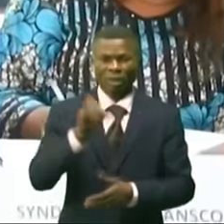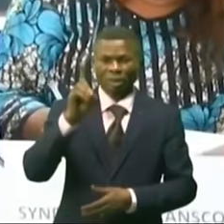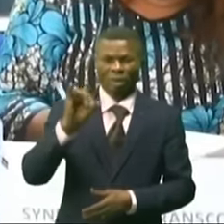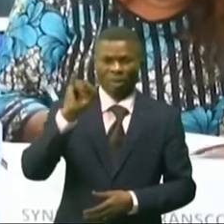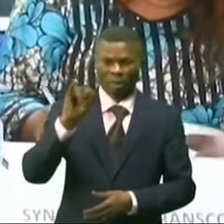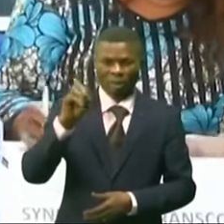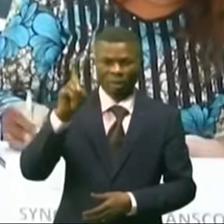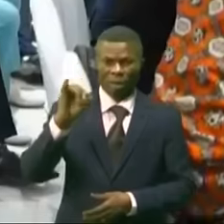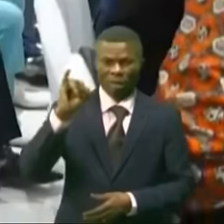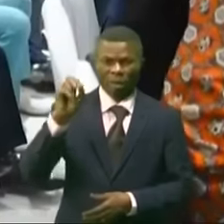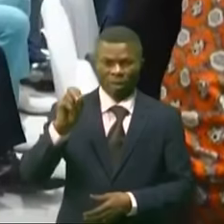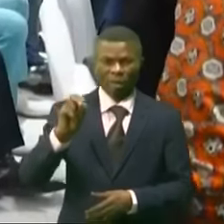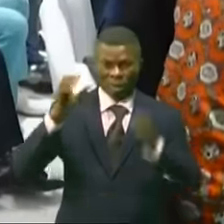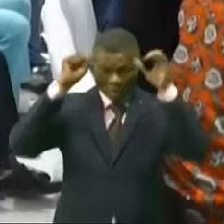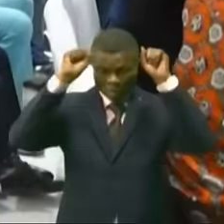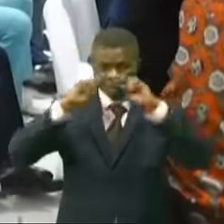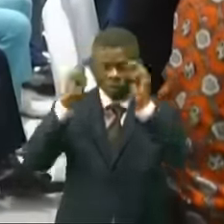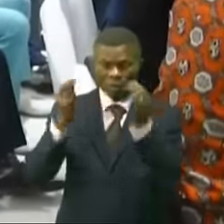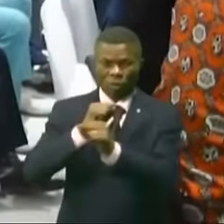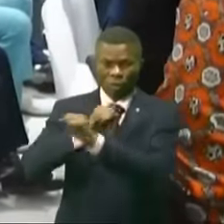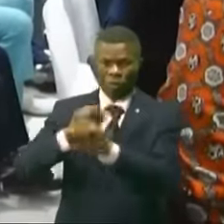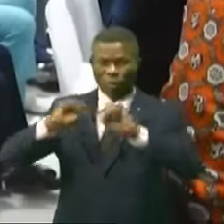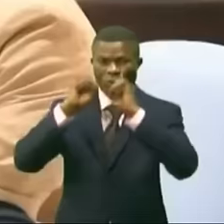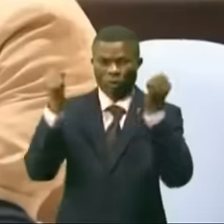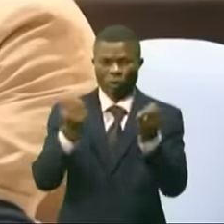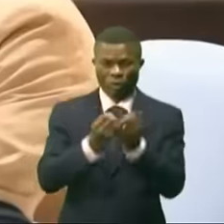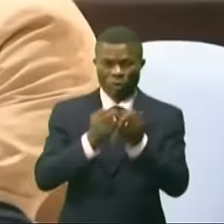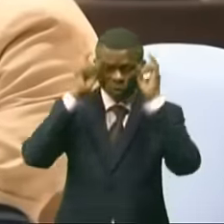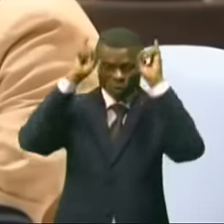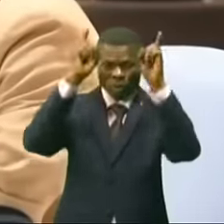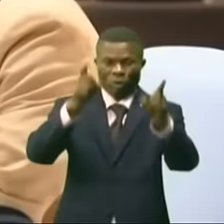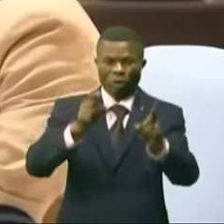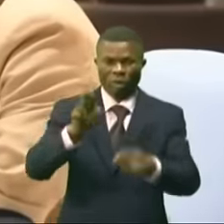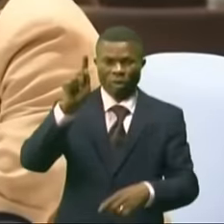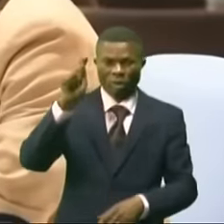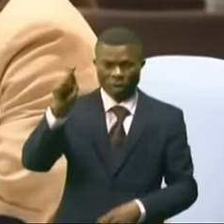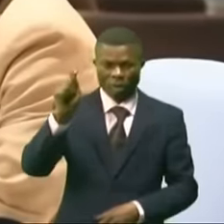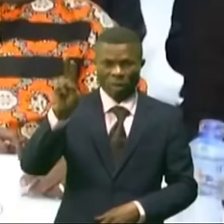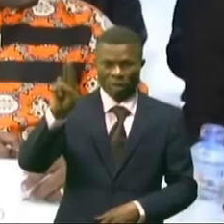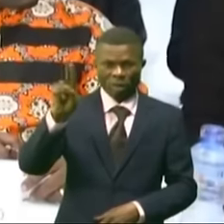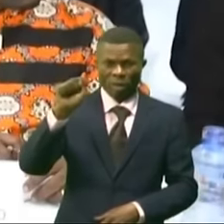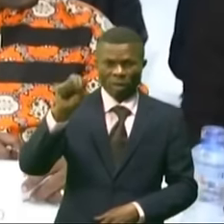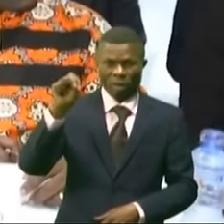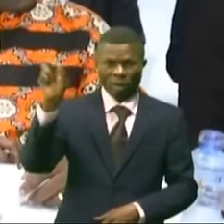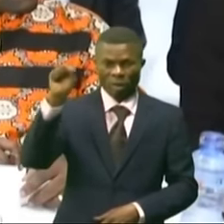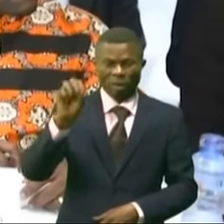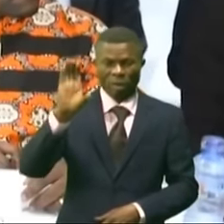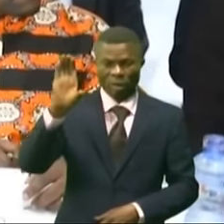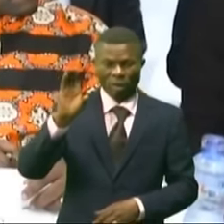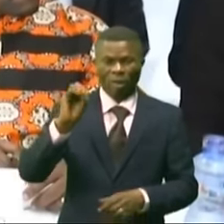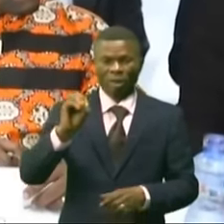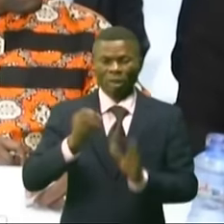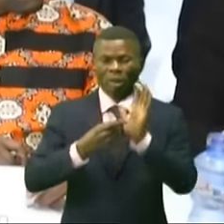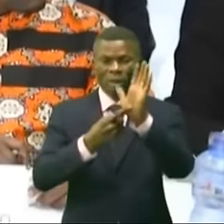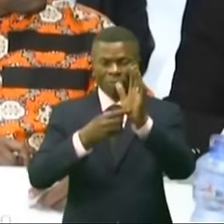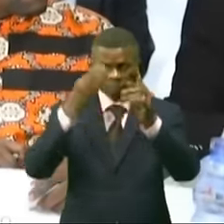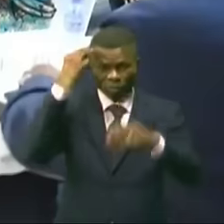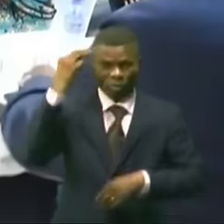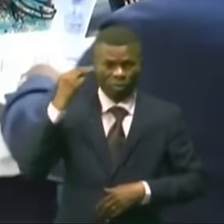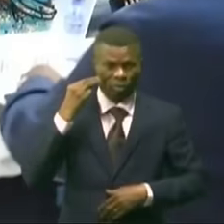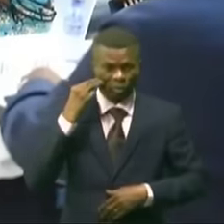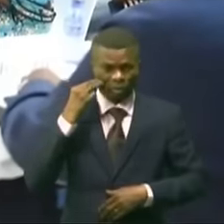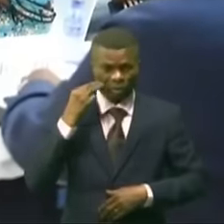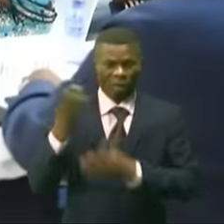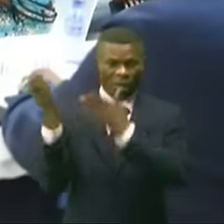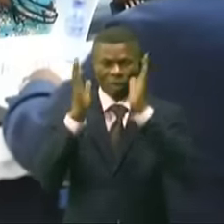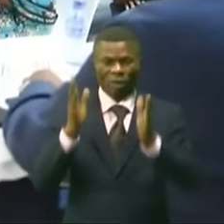président de l'intersyndicale de la société des transports du Congo Transco a présenté au vice-Premier ministre ministre des transport